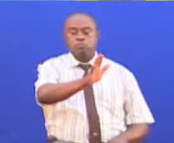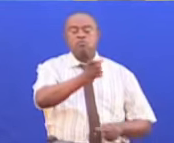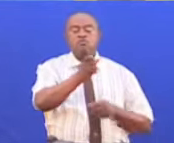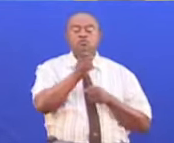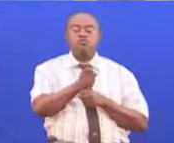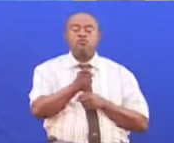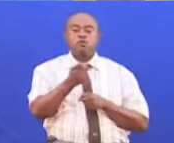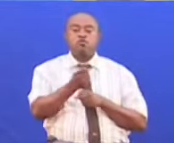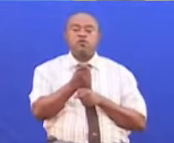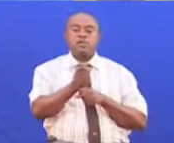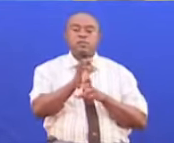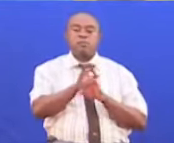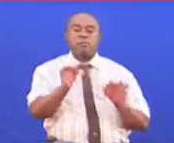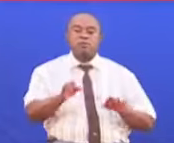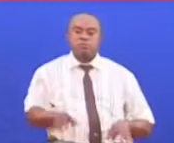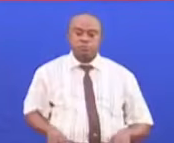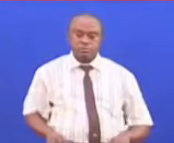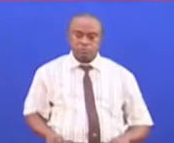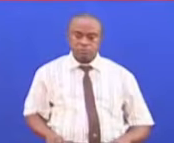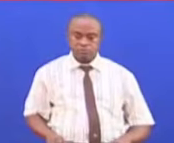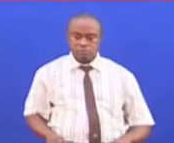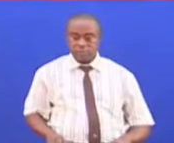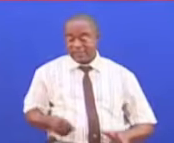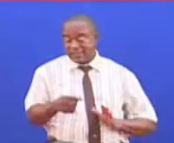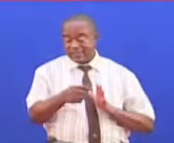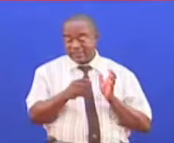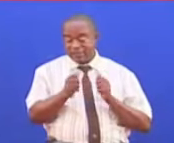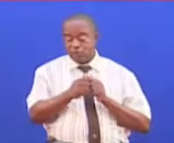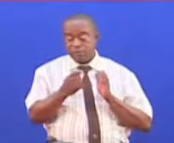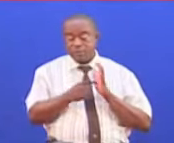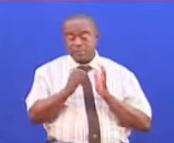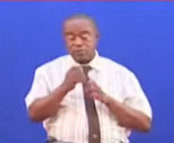esho tare 16 April 2024